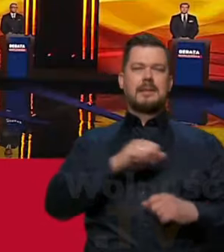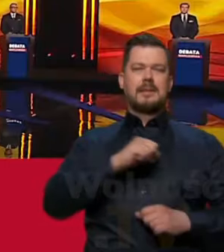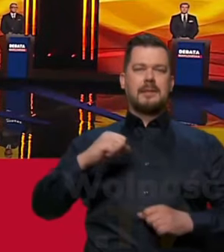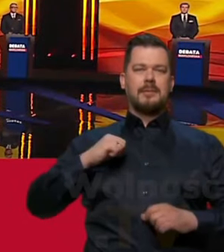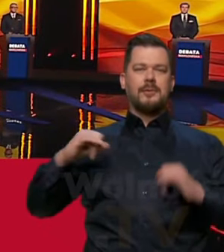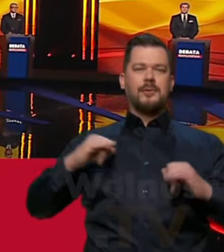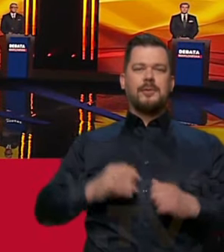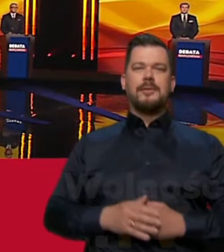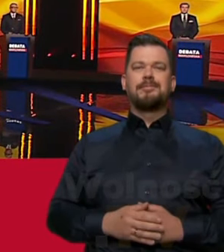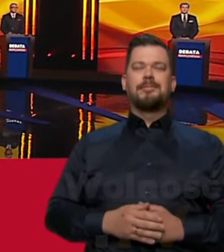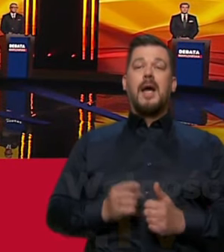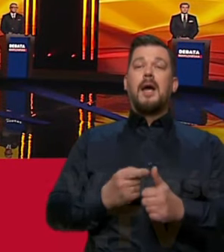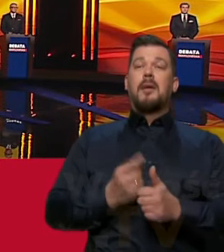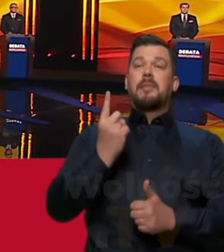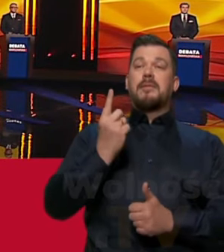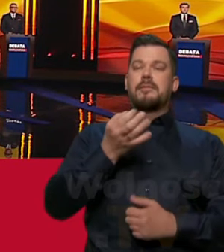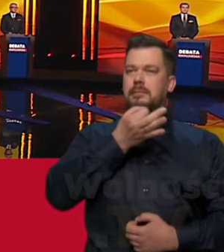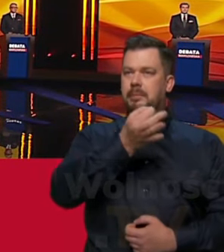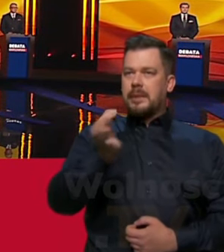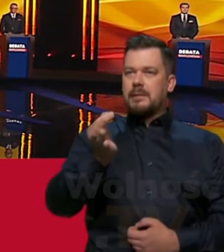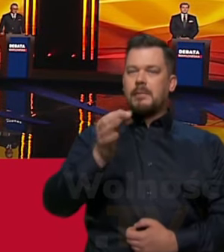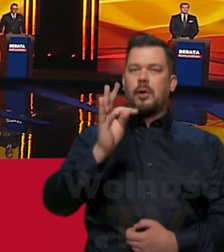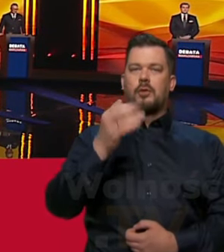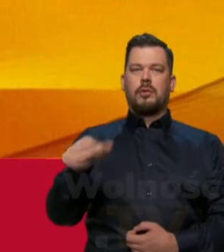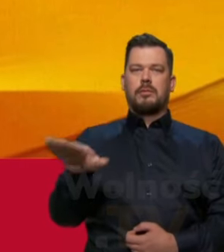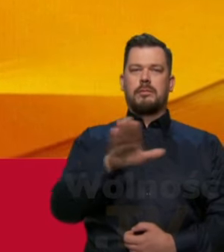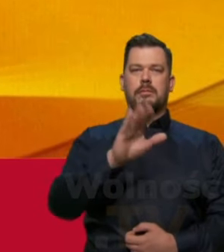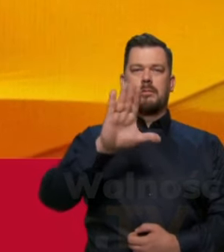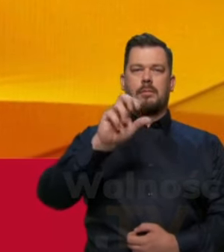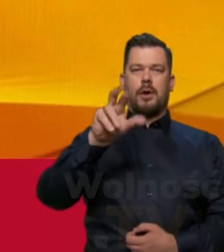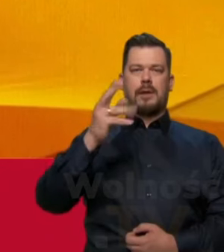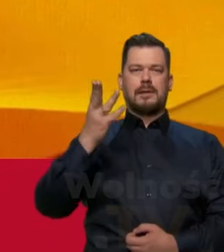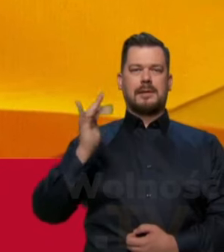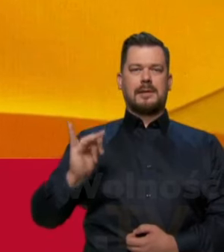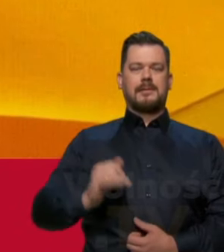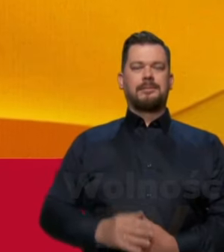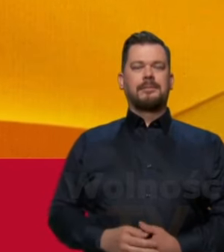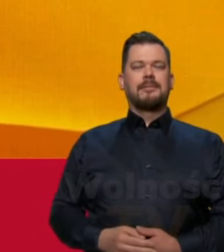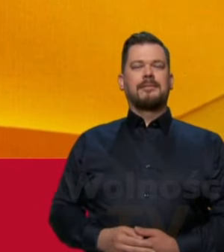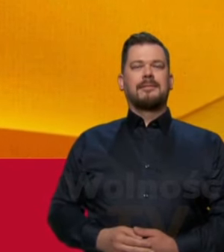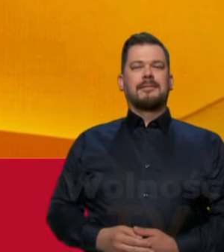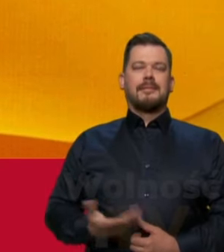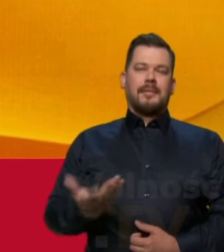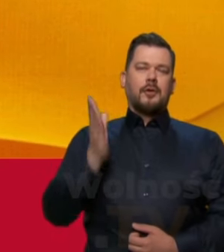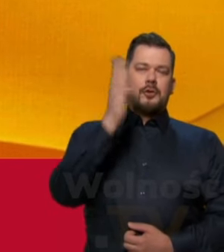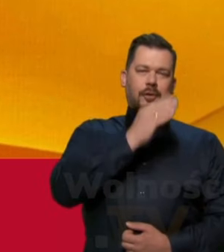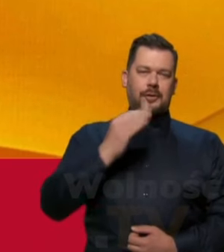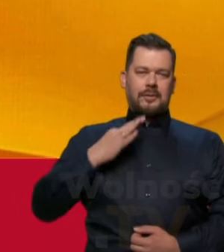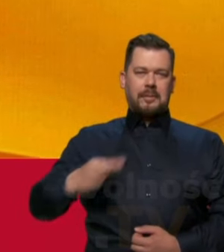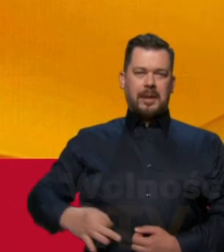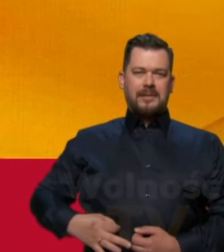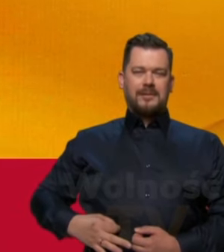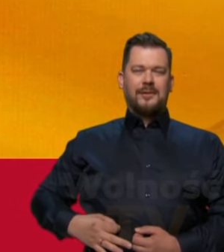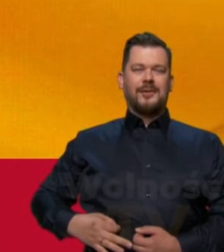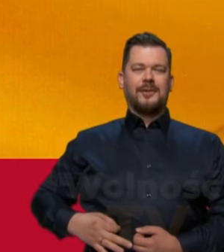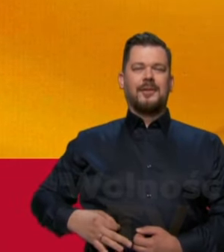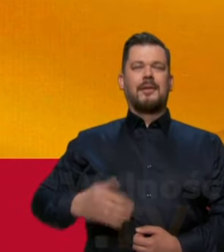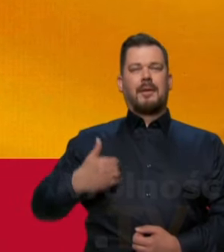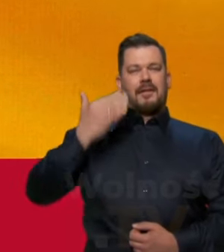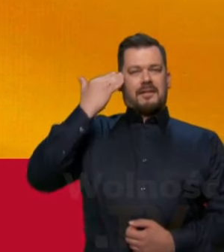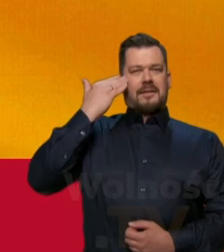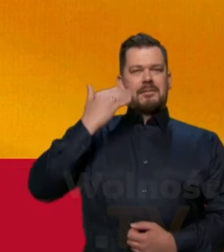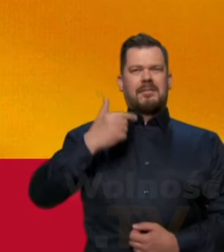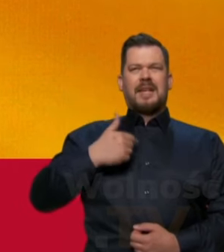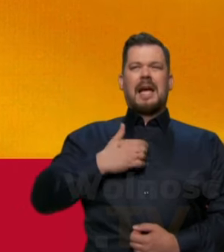samorządami? Jako pierwszy na to pytanie odpowie Tobiasz Bocheński. No, szanowni Państwo, nie jest tajemnicą, że nie